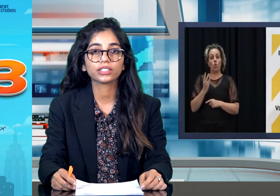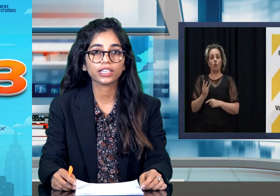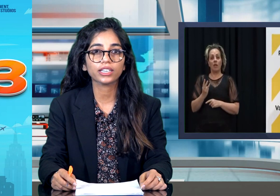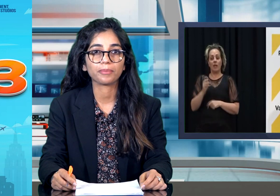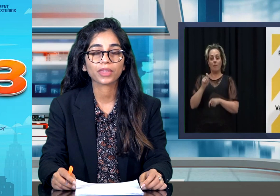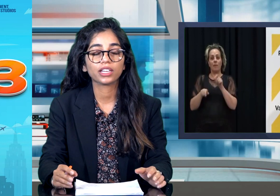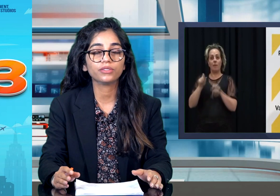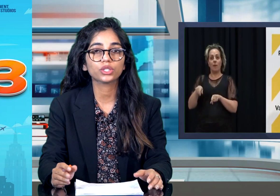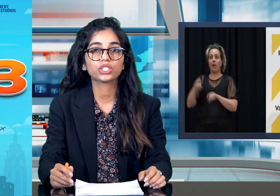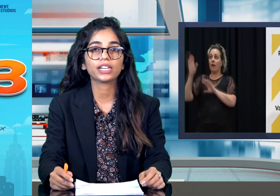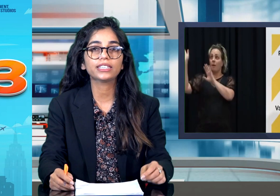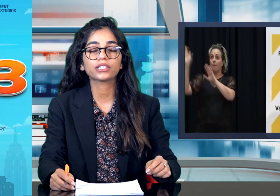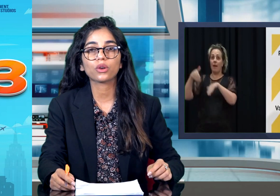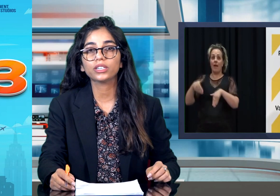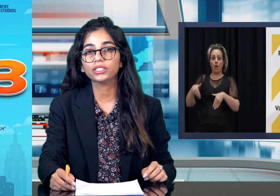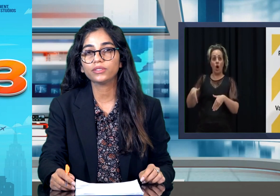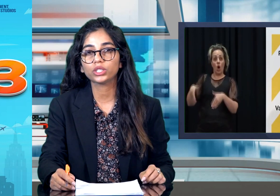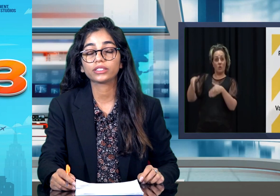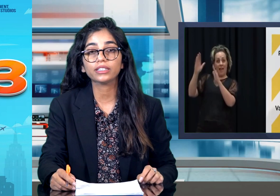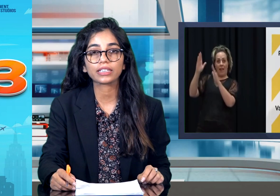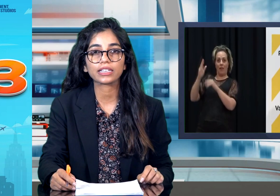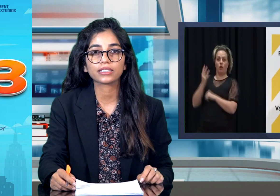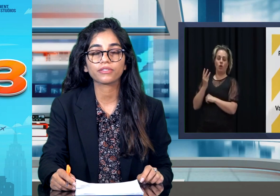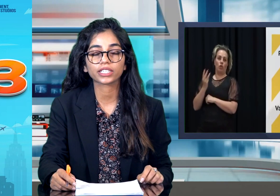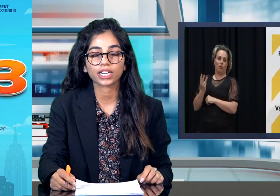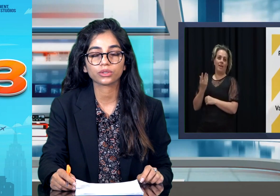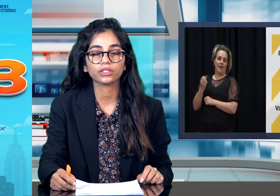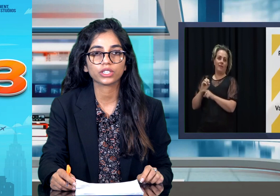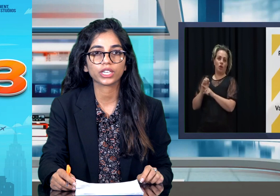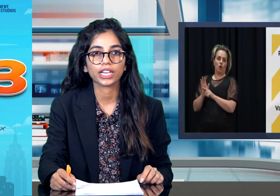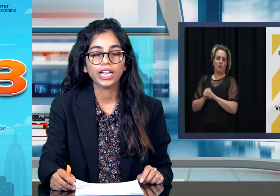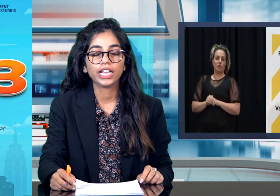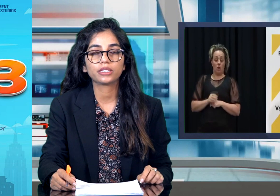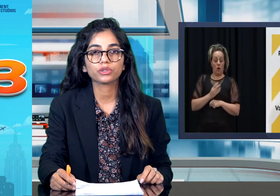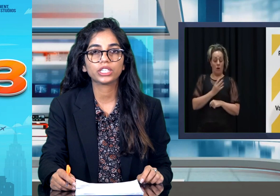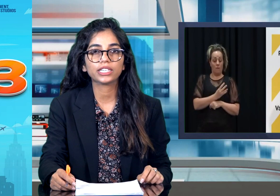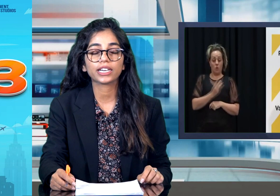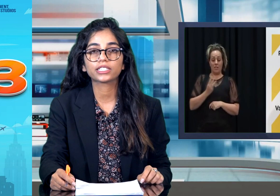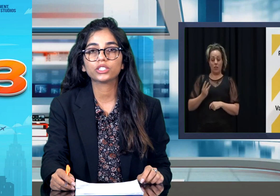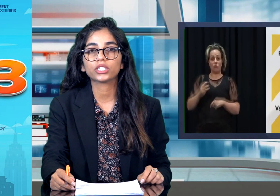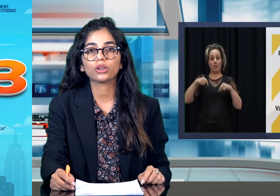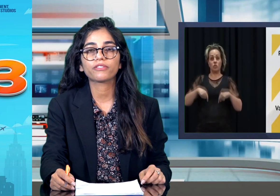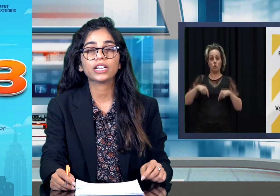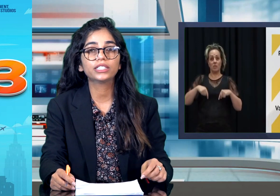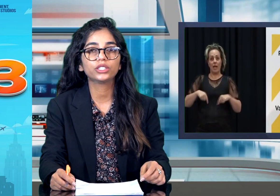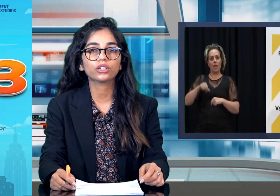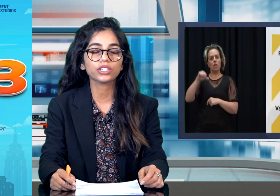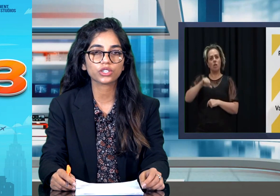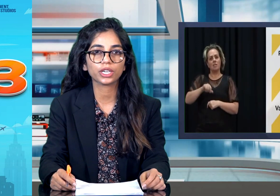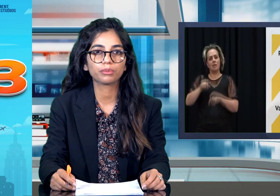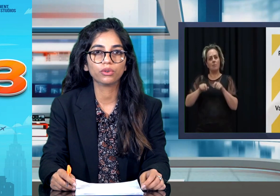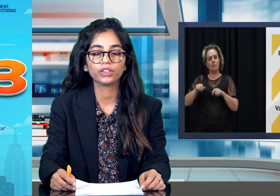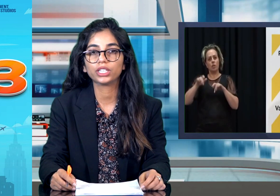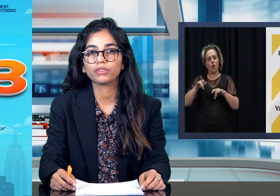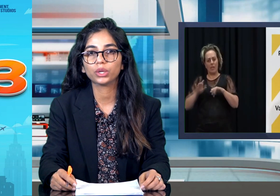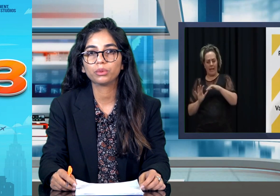दर्ज किए गए ने। इन्होंने 40 केस ऑकलैंड 3 केस वायकाटो ने। इसकी पुष्टि डायरेक्टर जनरल ऑफ हेल्थ डॉक्टर